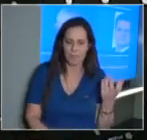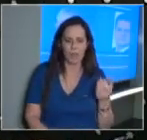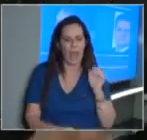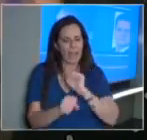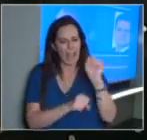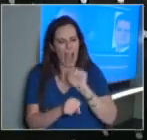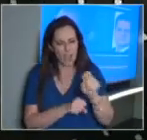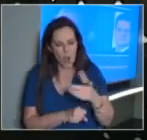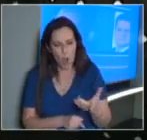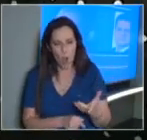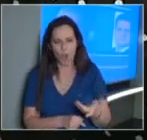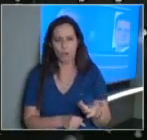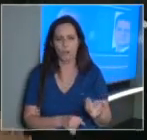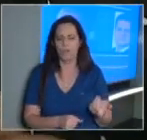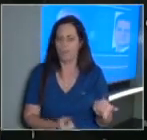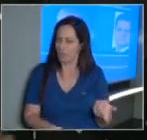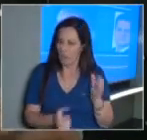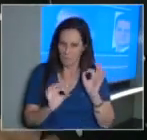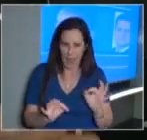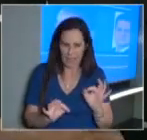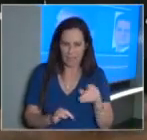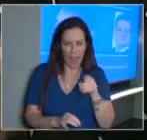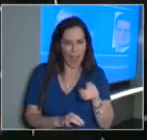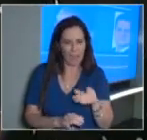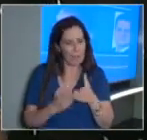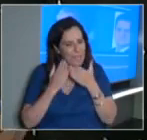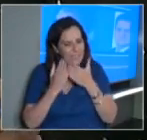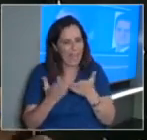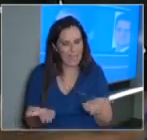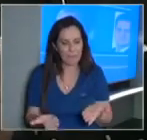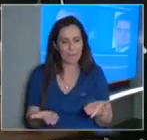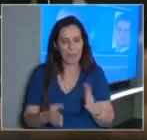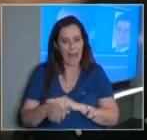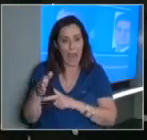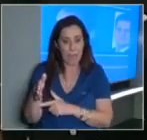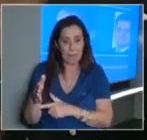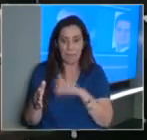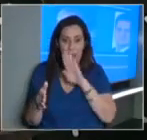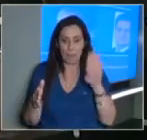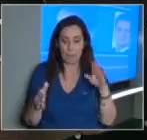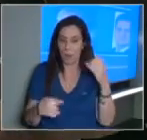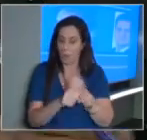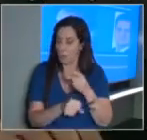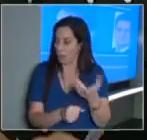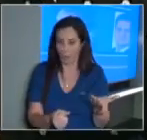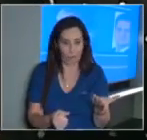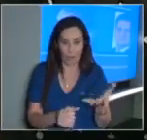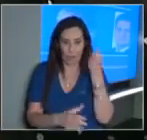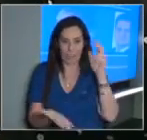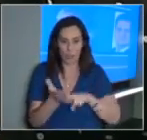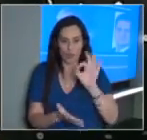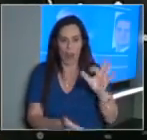לטענות מהבחירות של הגוש חוסם עם הערבים. בעצם אתם מסייעים לימין ולנתניהו לעשות לכם